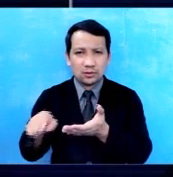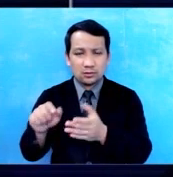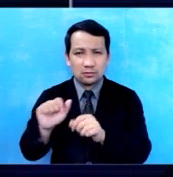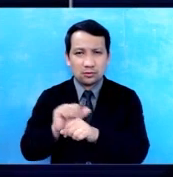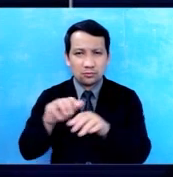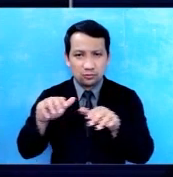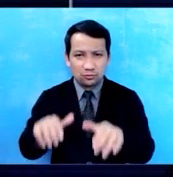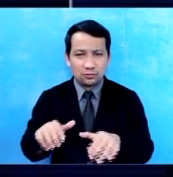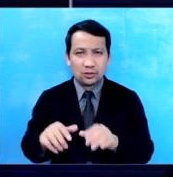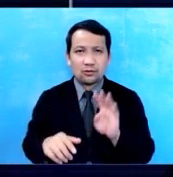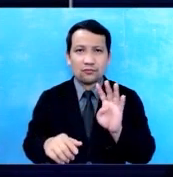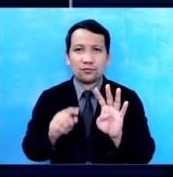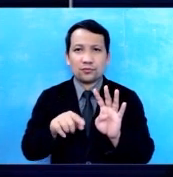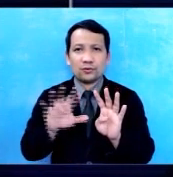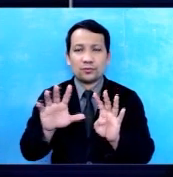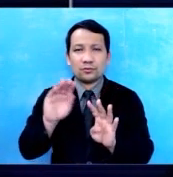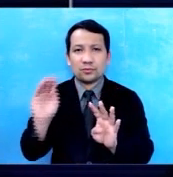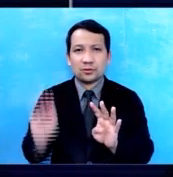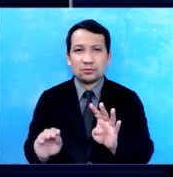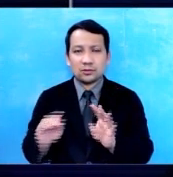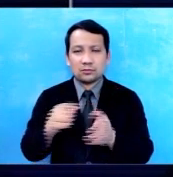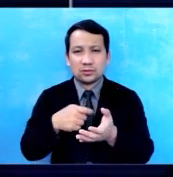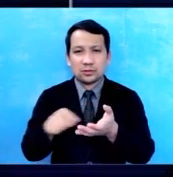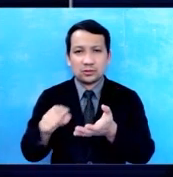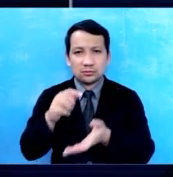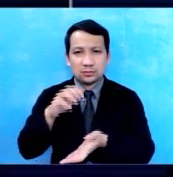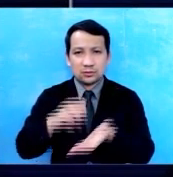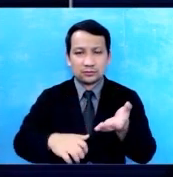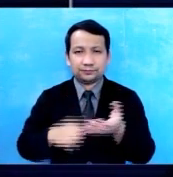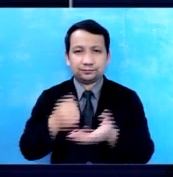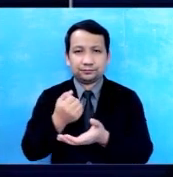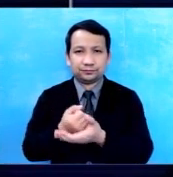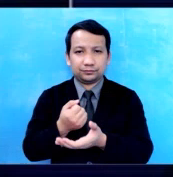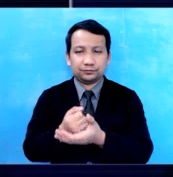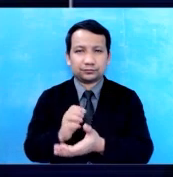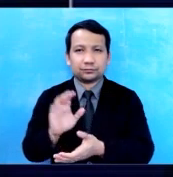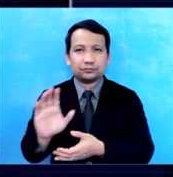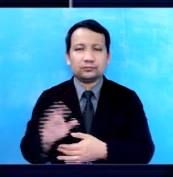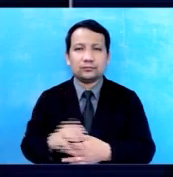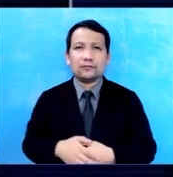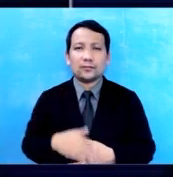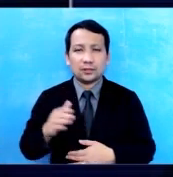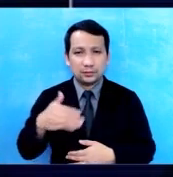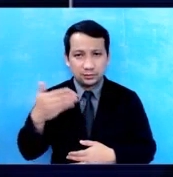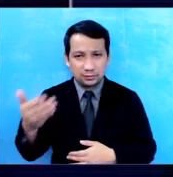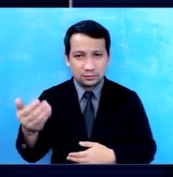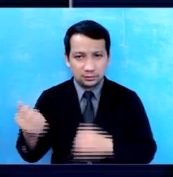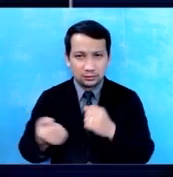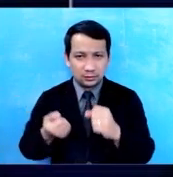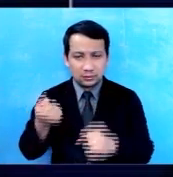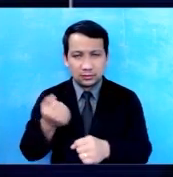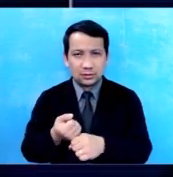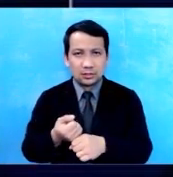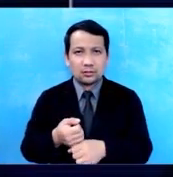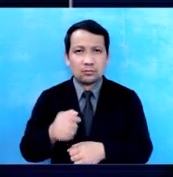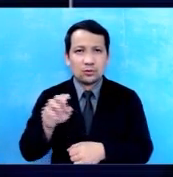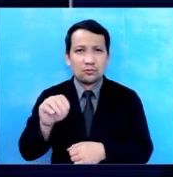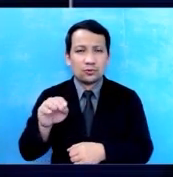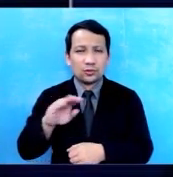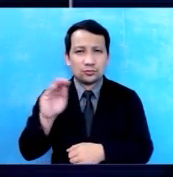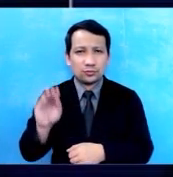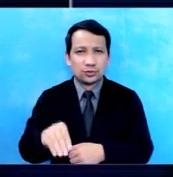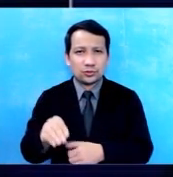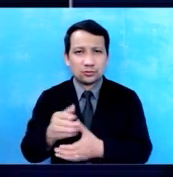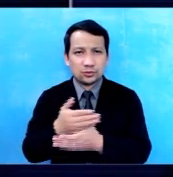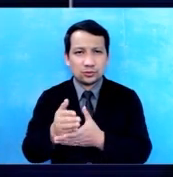habang 4.5% ay ibabawas sa sweldo ng empleyado. Sa susunod na taon, magiging 14% ang